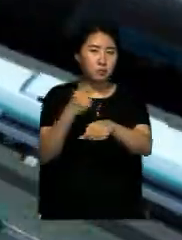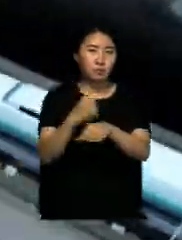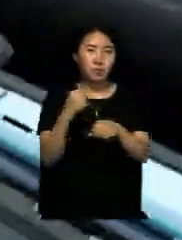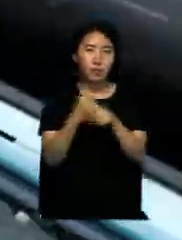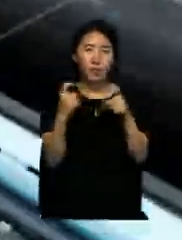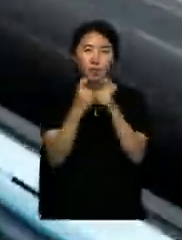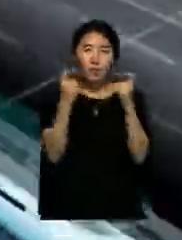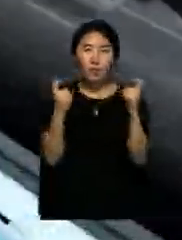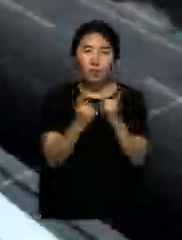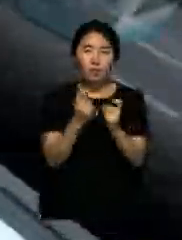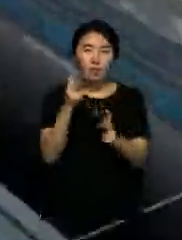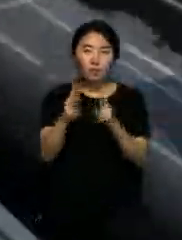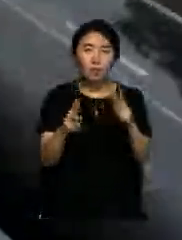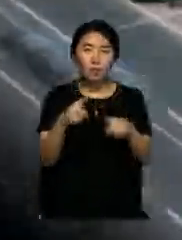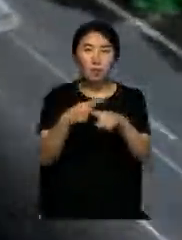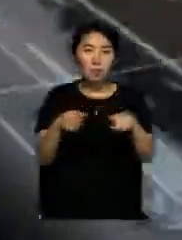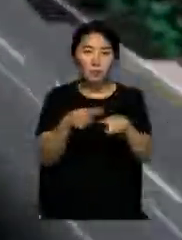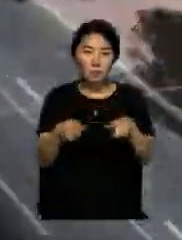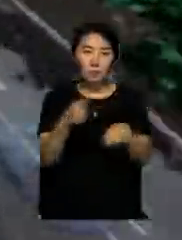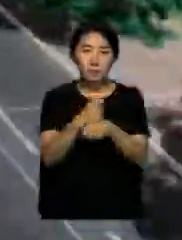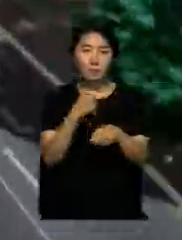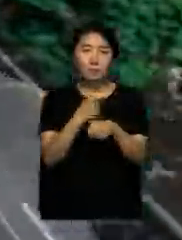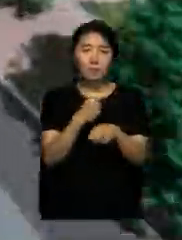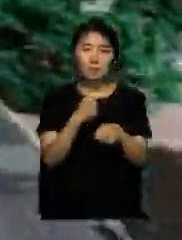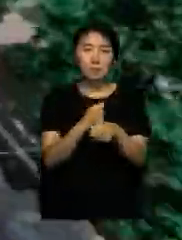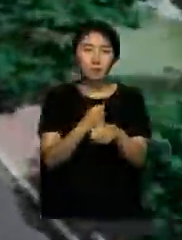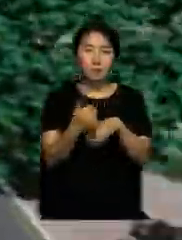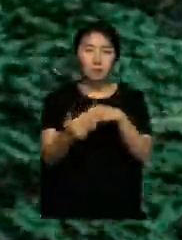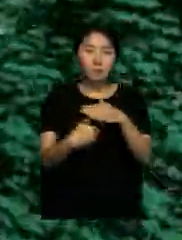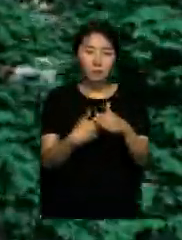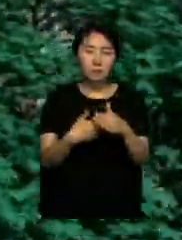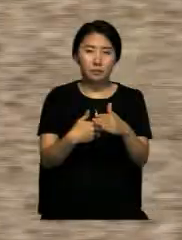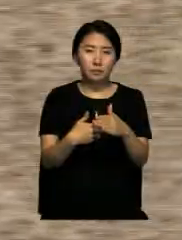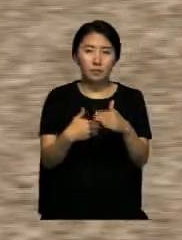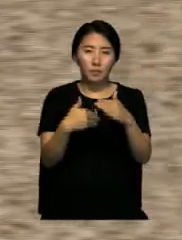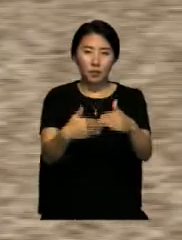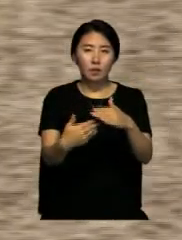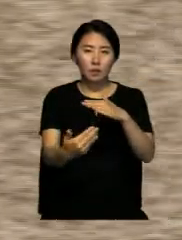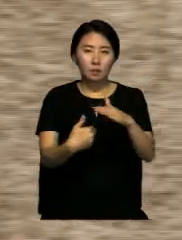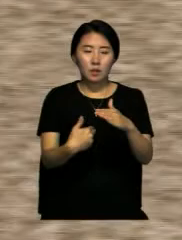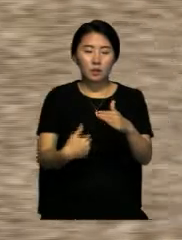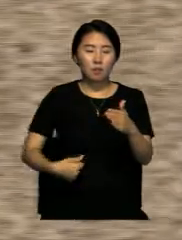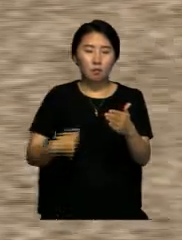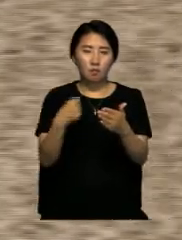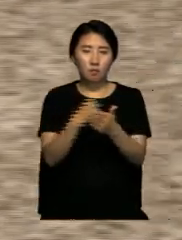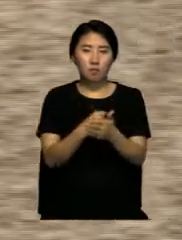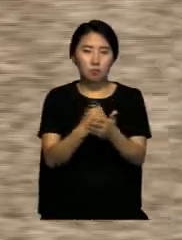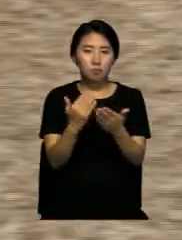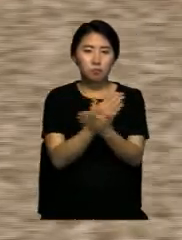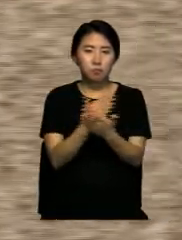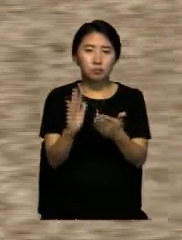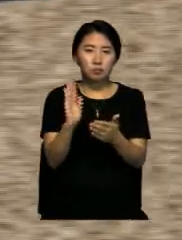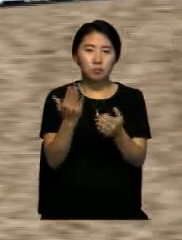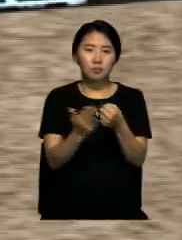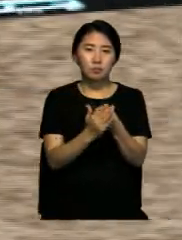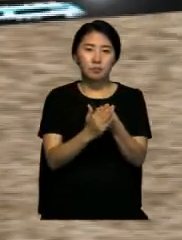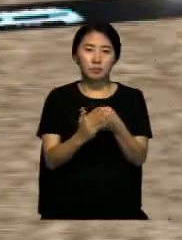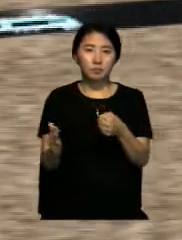사업 적격성을 조사 중이던 파주 연장안을 그 전 단계인 예비 타당성 조사 대상으로 분류했기